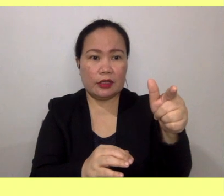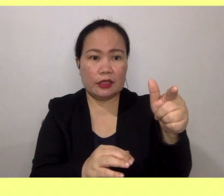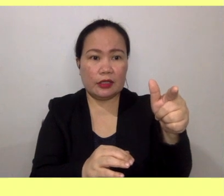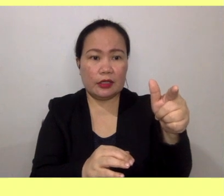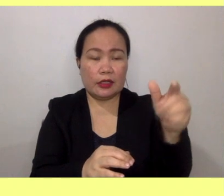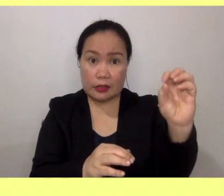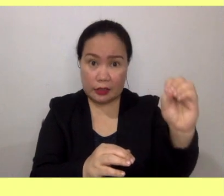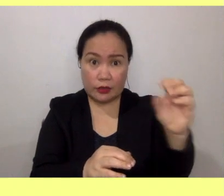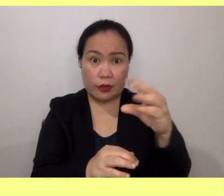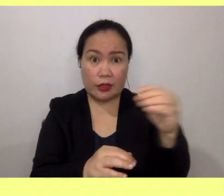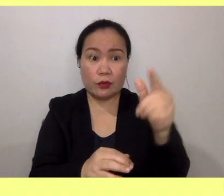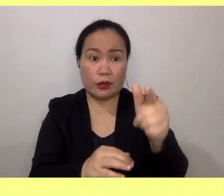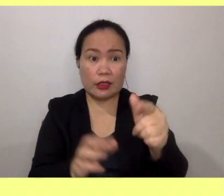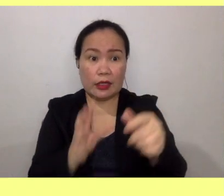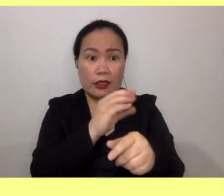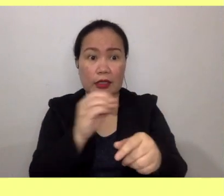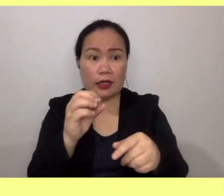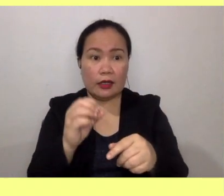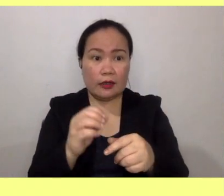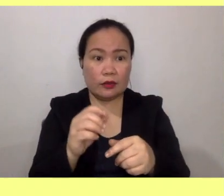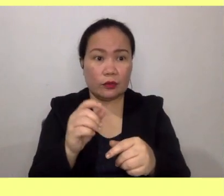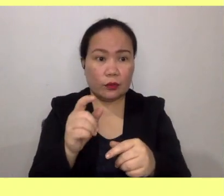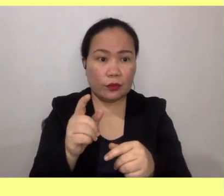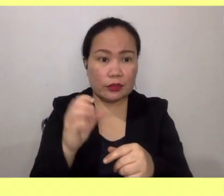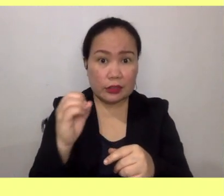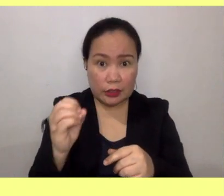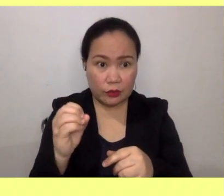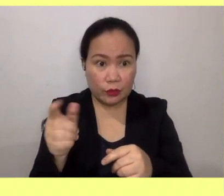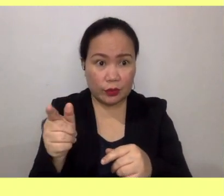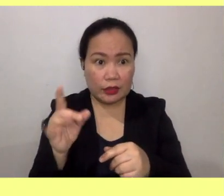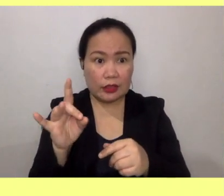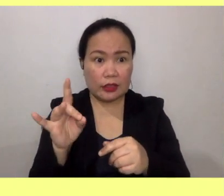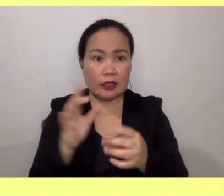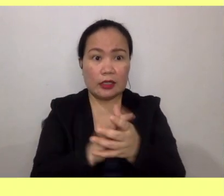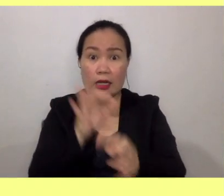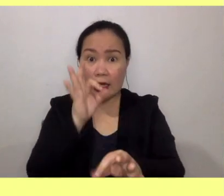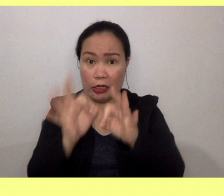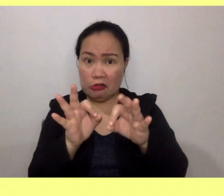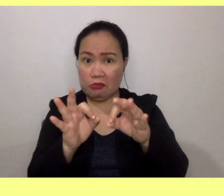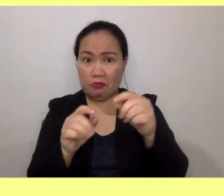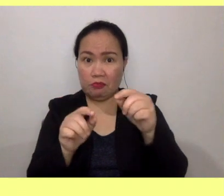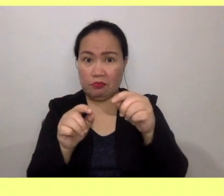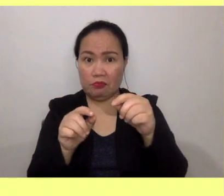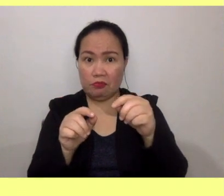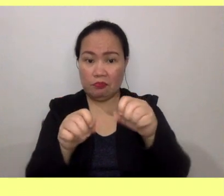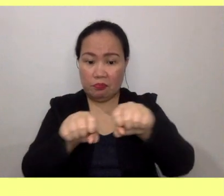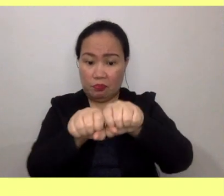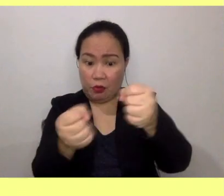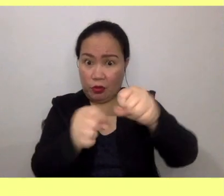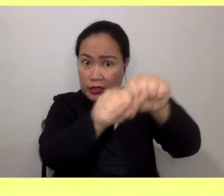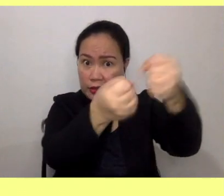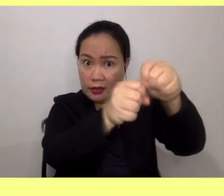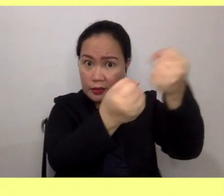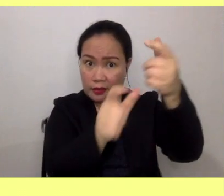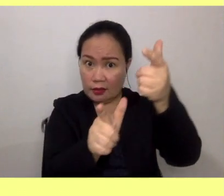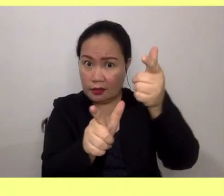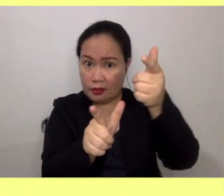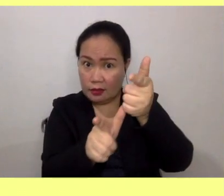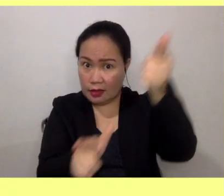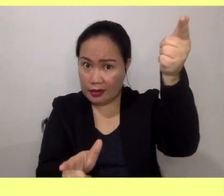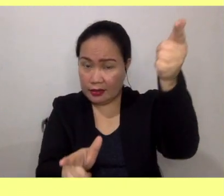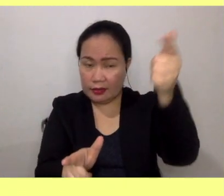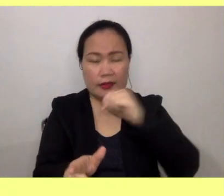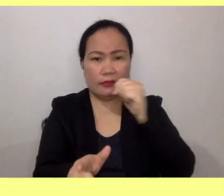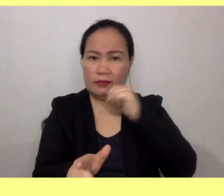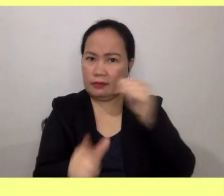sa solution. Okay? If it's a broken line, ibig sabihin, hindi part ng solution yung mga points